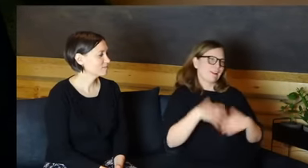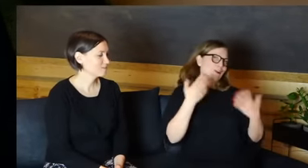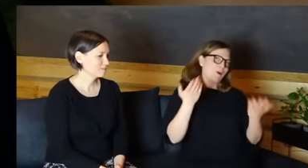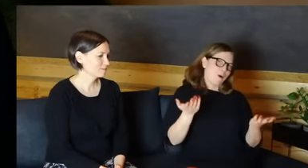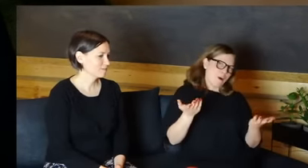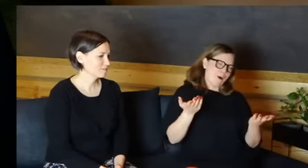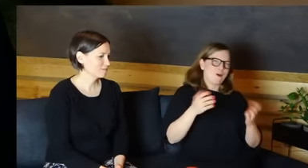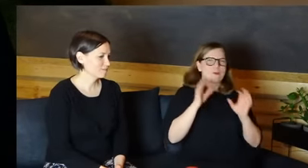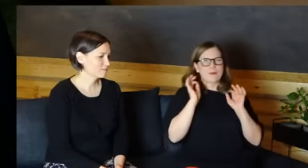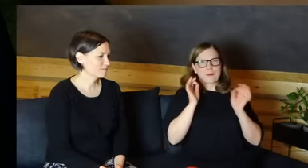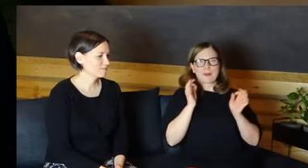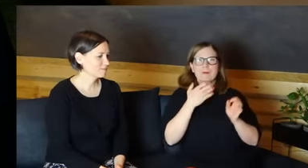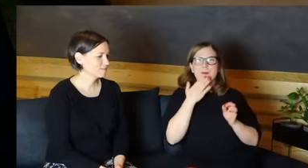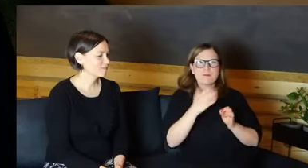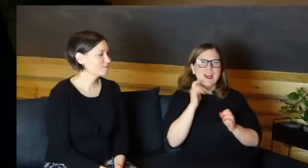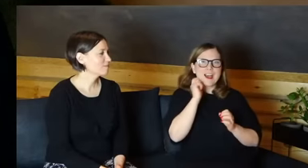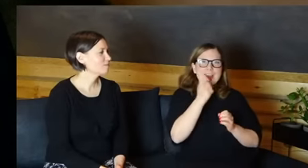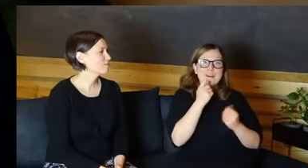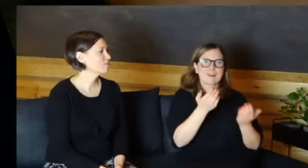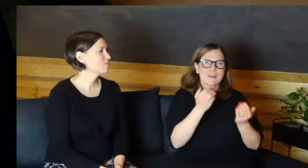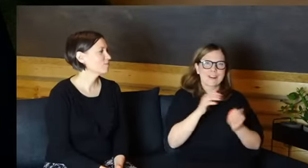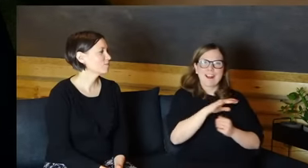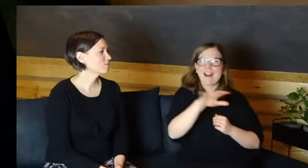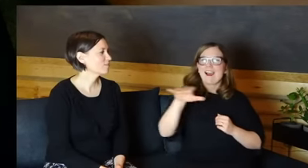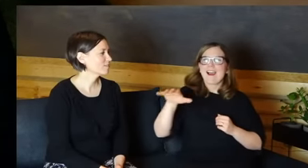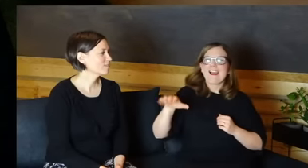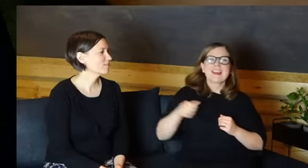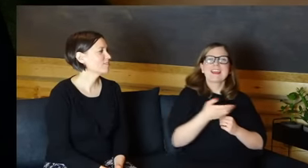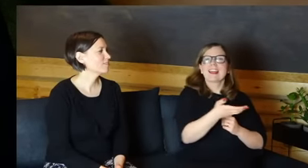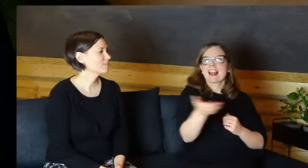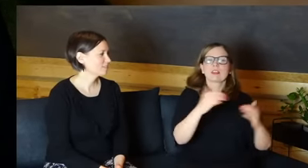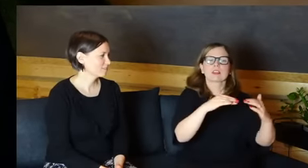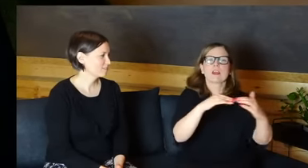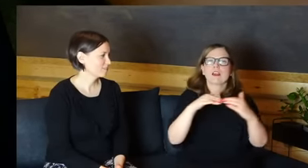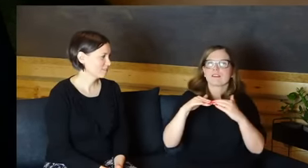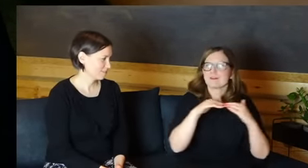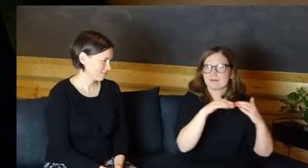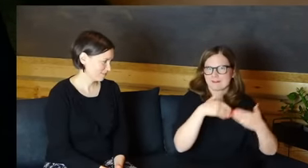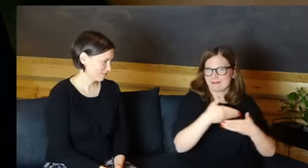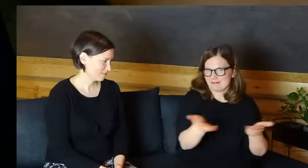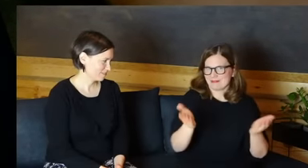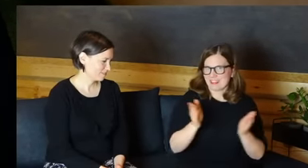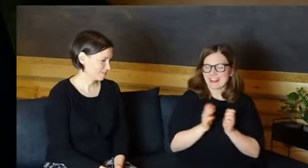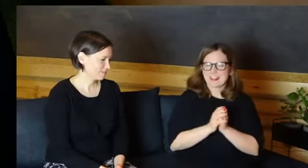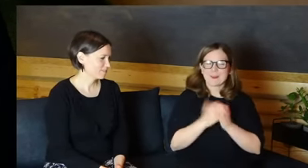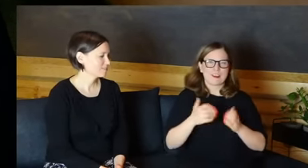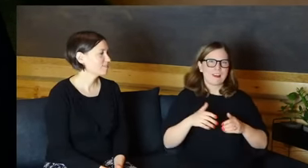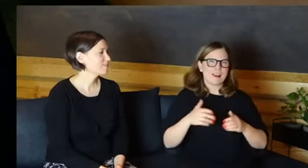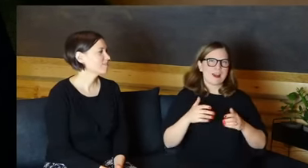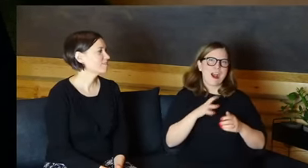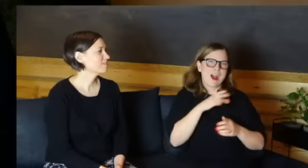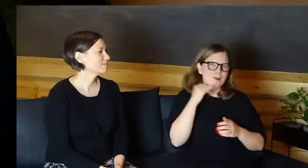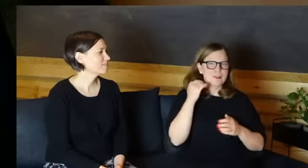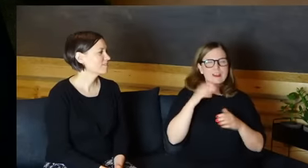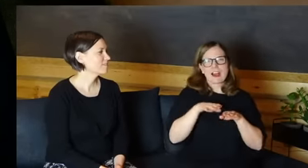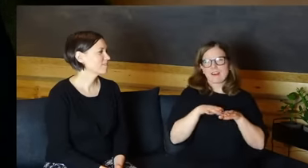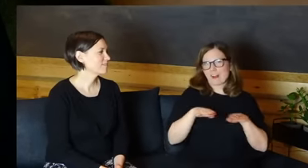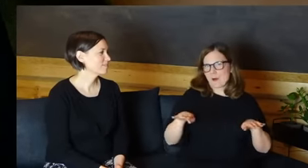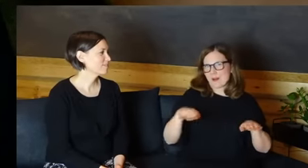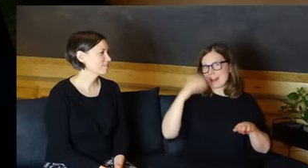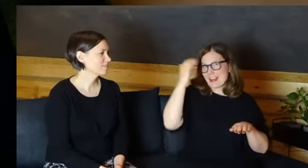hyvää joulun odotusta kaikille tasapuolisesti ja vietetään hauska ja rauhallinen ilta.